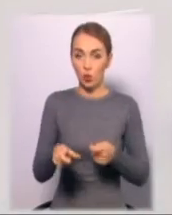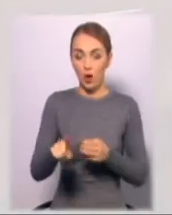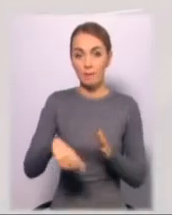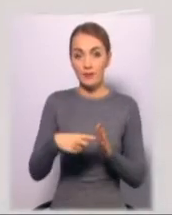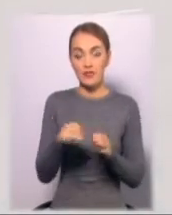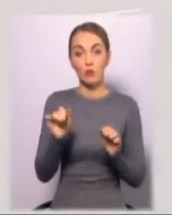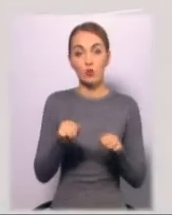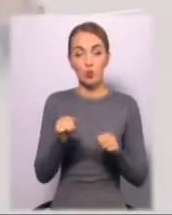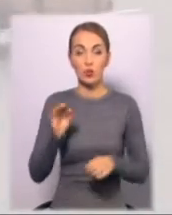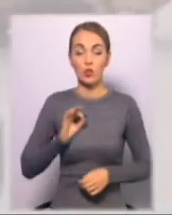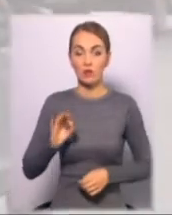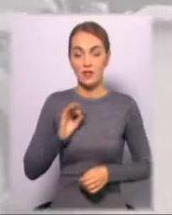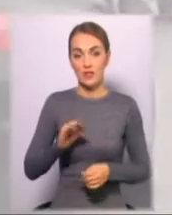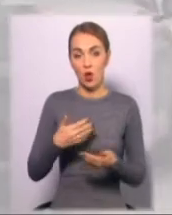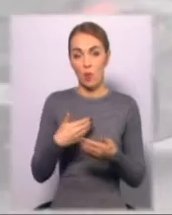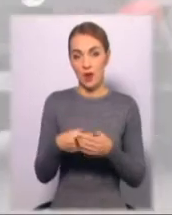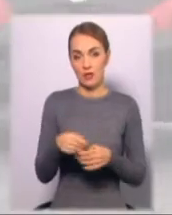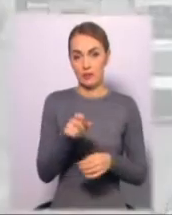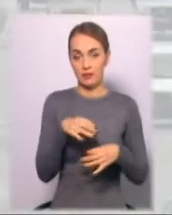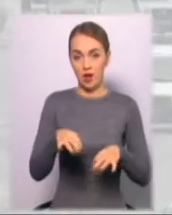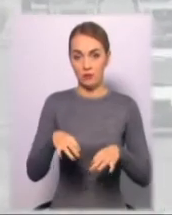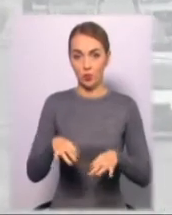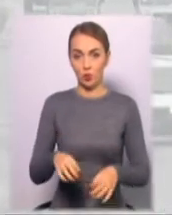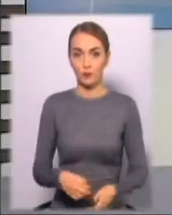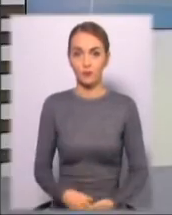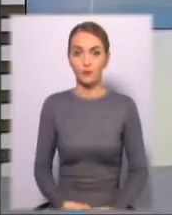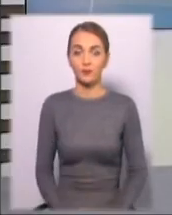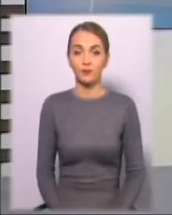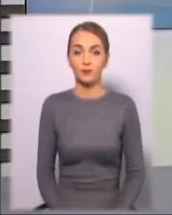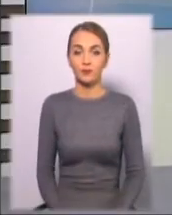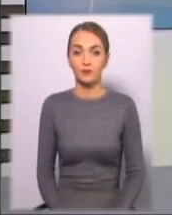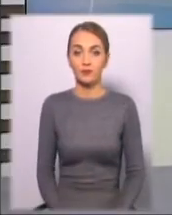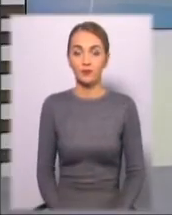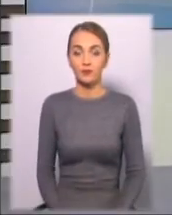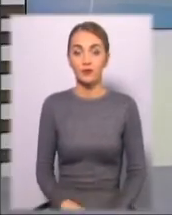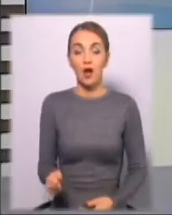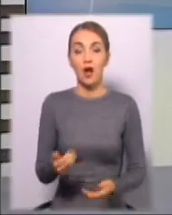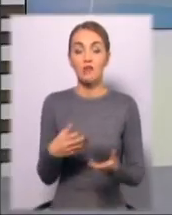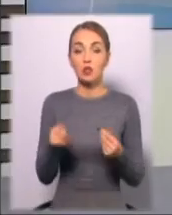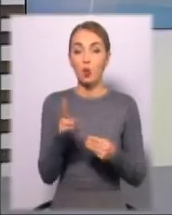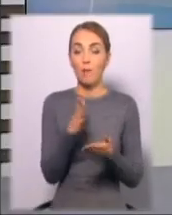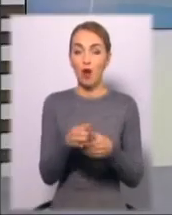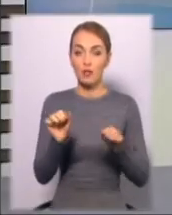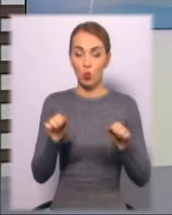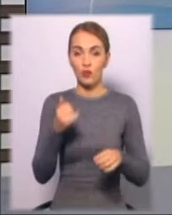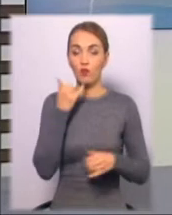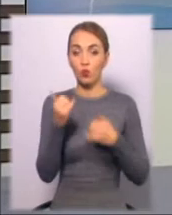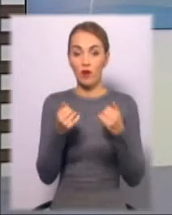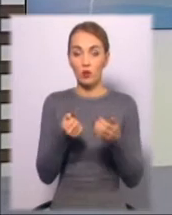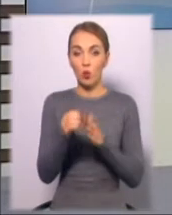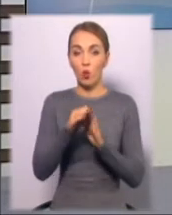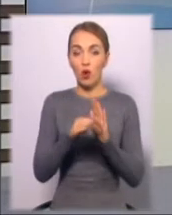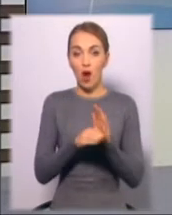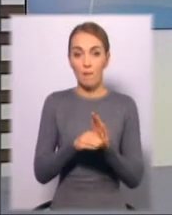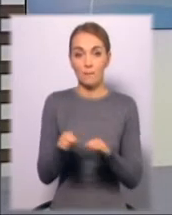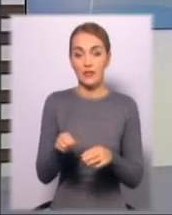і по змозі користуватися громадським транспортом. А всі, хто має змогу телефонувати до програми